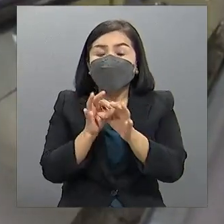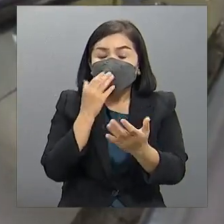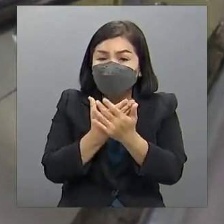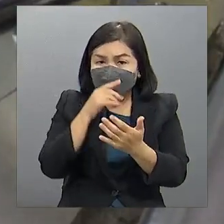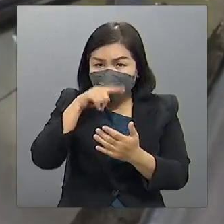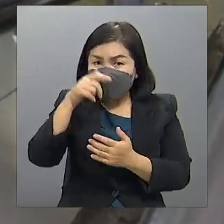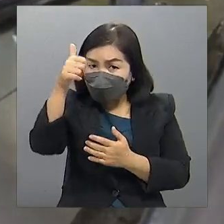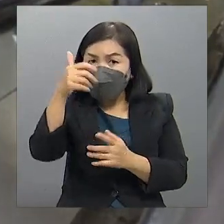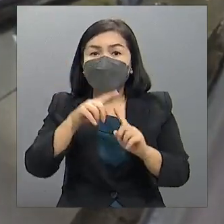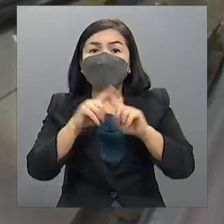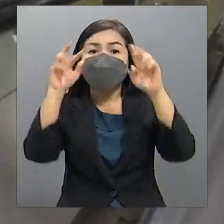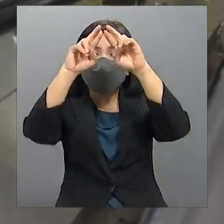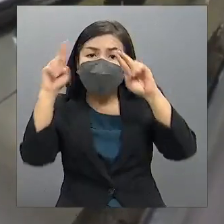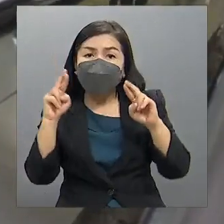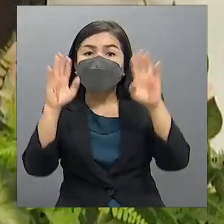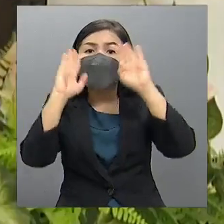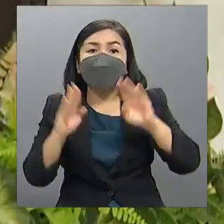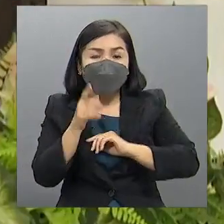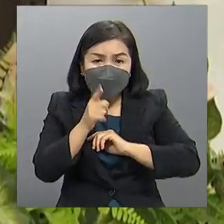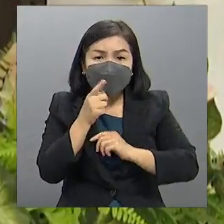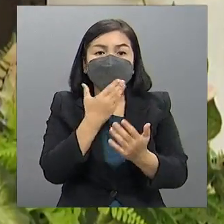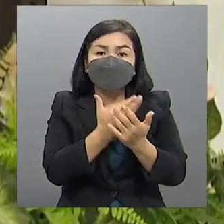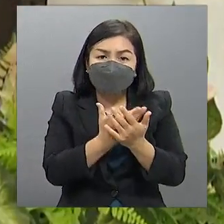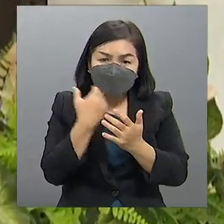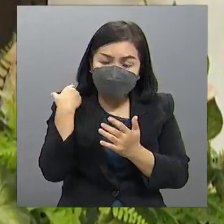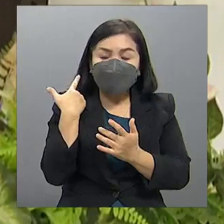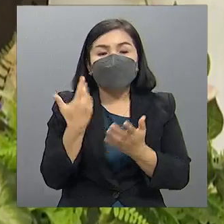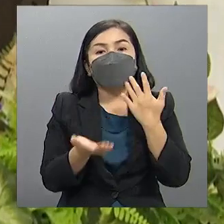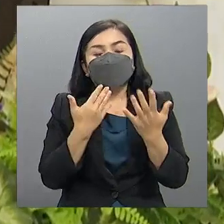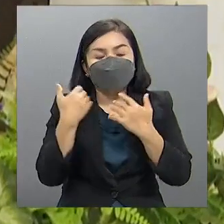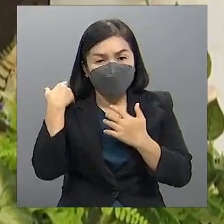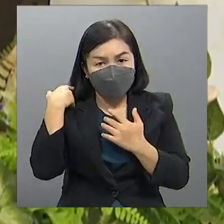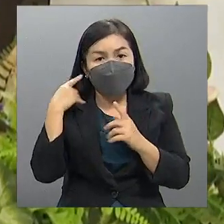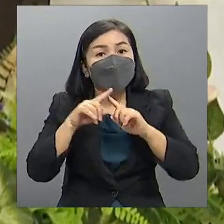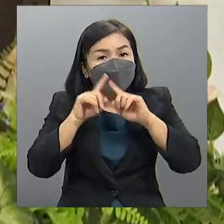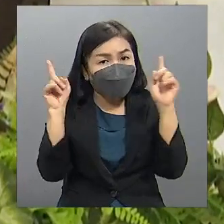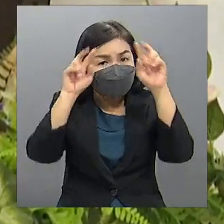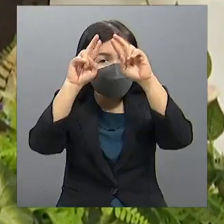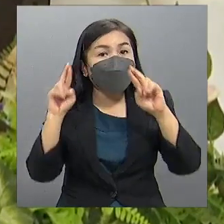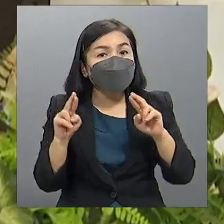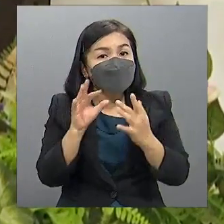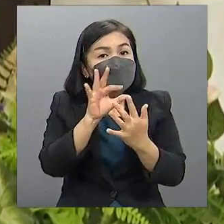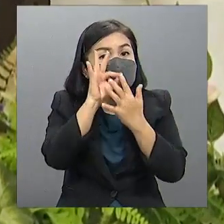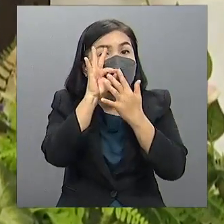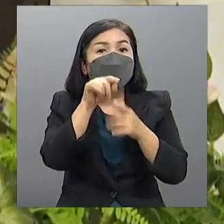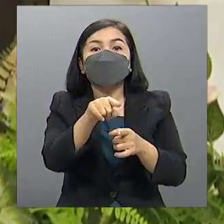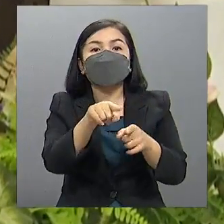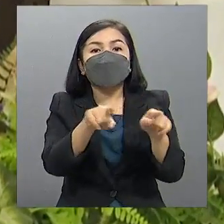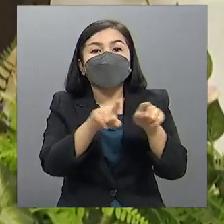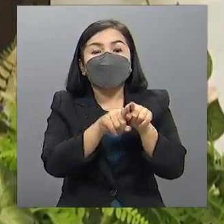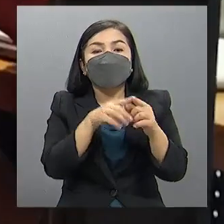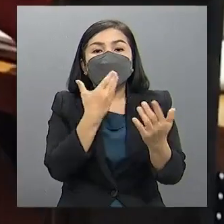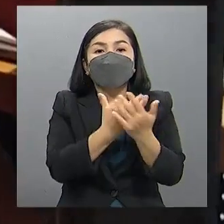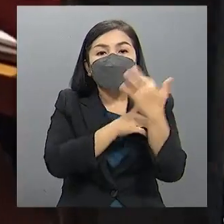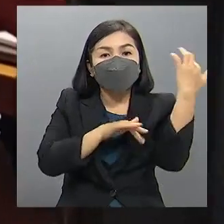ต้องการจะรับเป็นคลิปโตจริงๆอย่างนี้นะคะผู้มีเหมือนกันแต่ที่นี้ถ้าร้านเนี่ยเลือกที่จะถูกใกล้ตัวเอาไว้นั่นแลว่าเขา